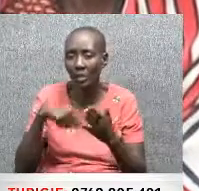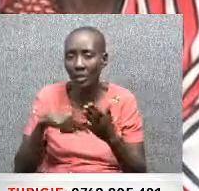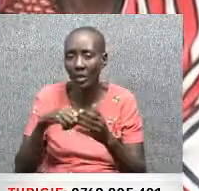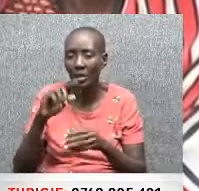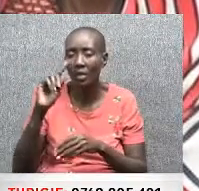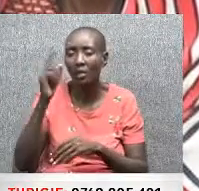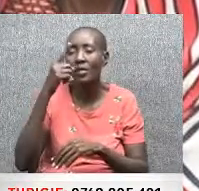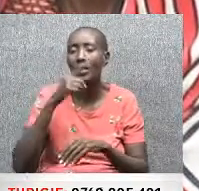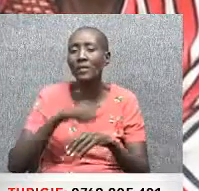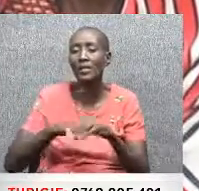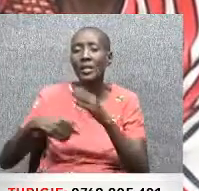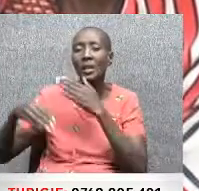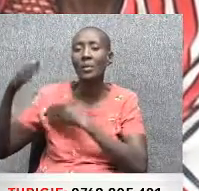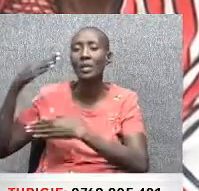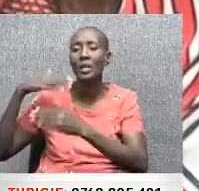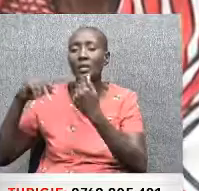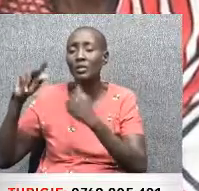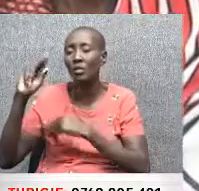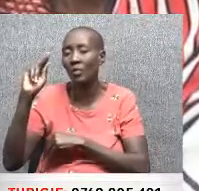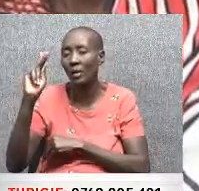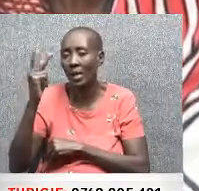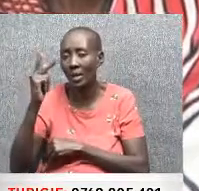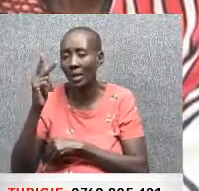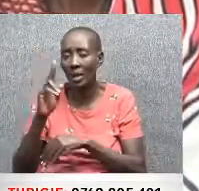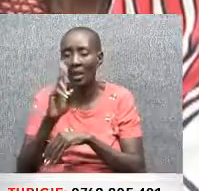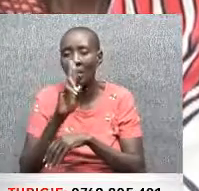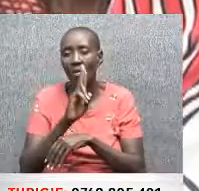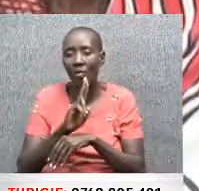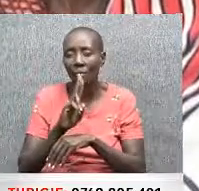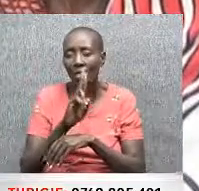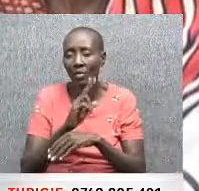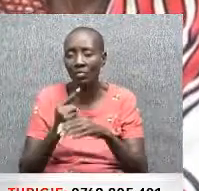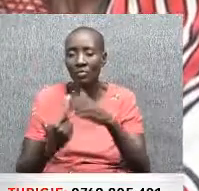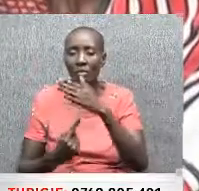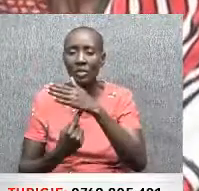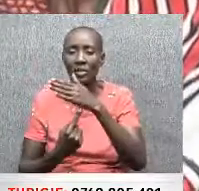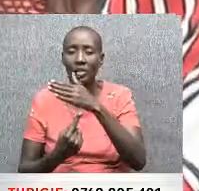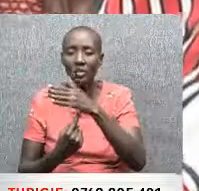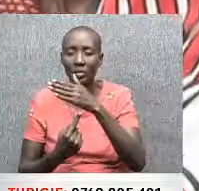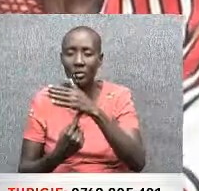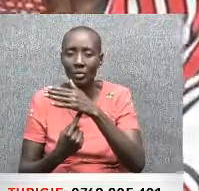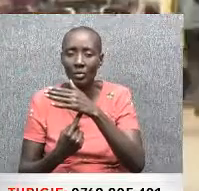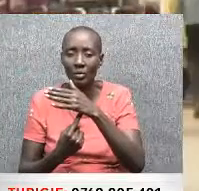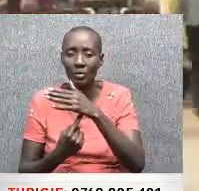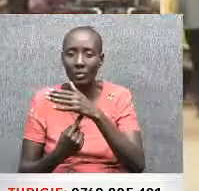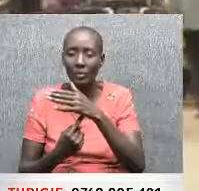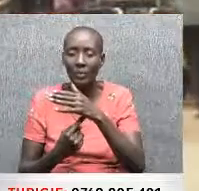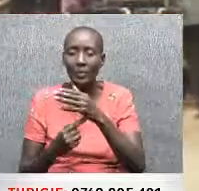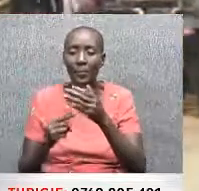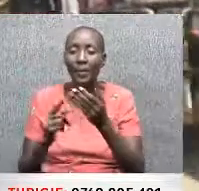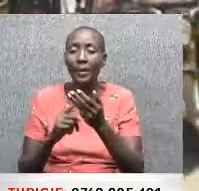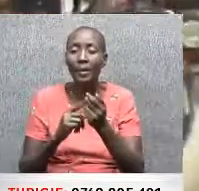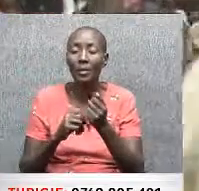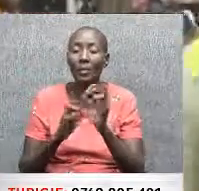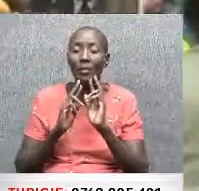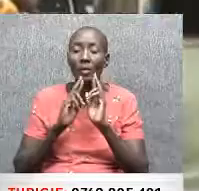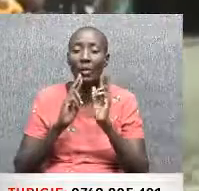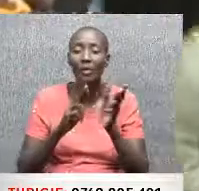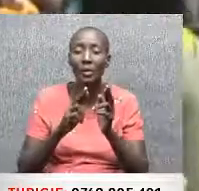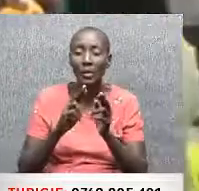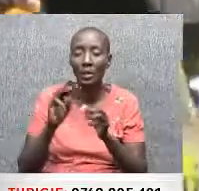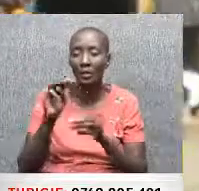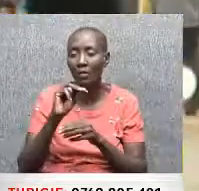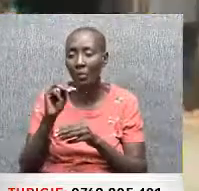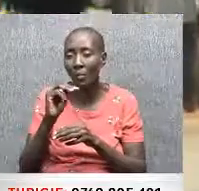katika historia ya Kenya, shughuli yenyewe itaandaliwa katika njia ya kidijitali. Idadi ya watu nchini iliripotiwa kuwa milioni